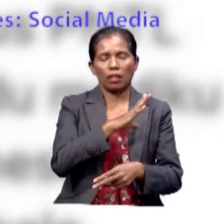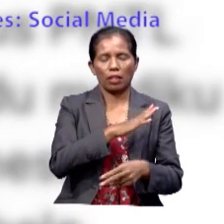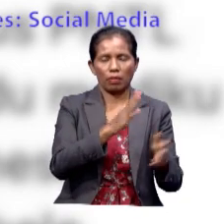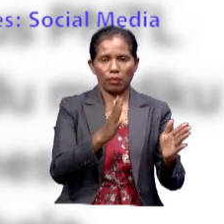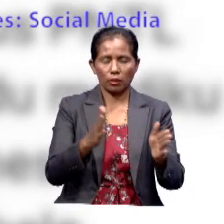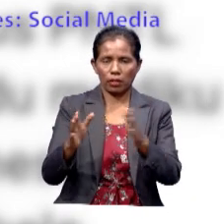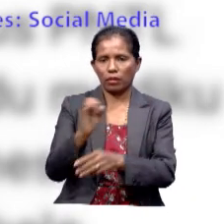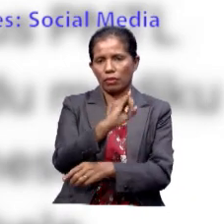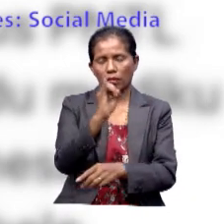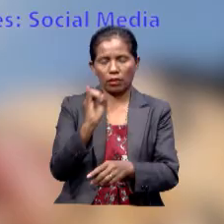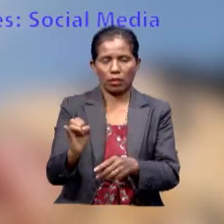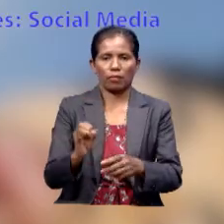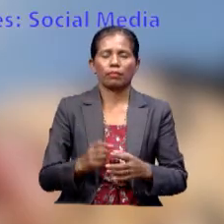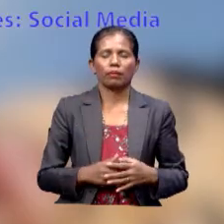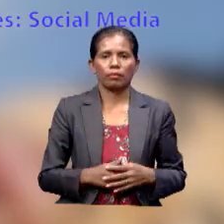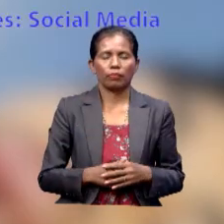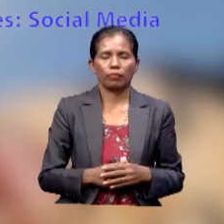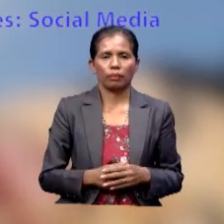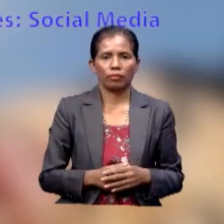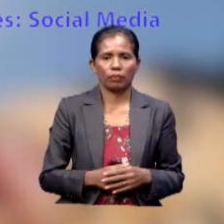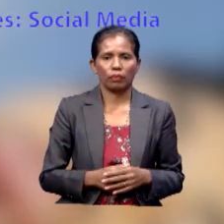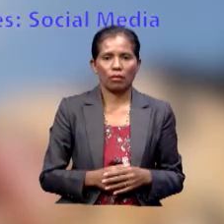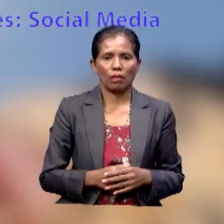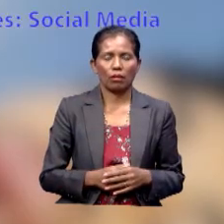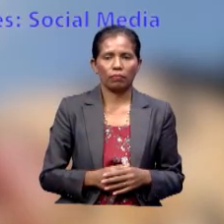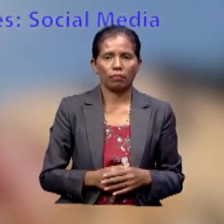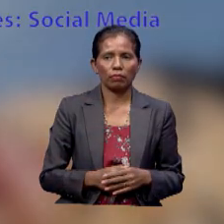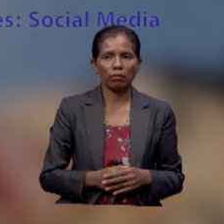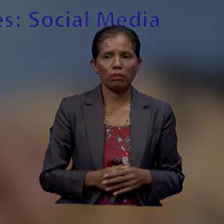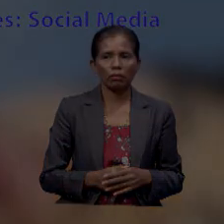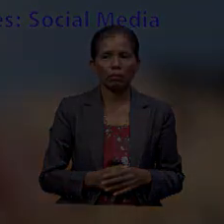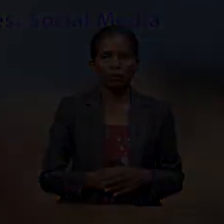investigação, lhe recebi João Carlos Clementino Maia, GMN.